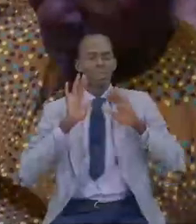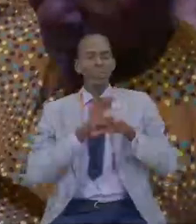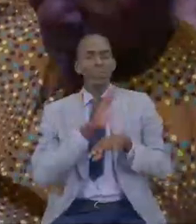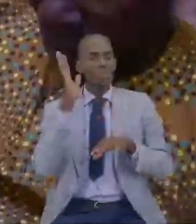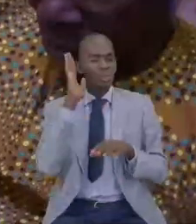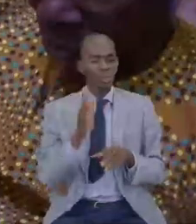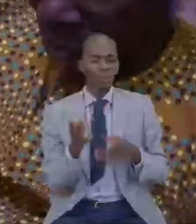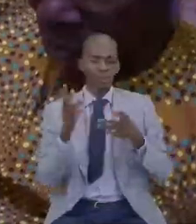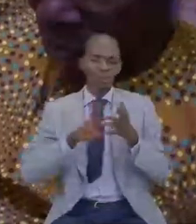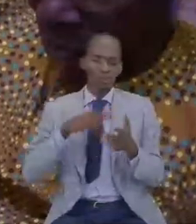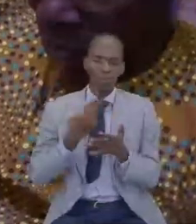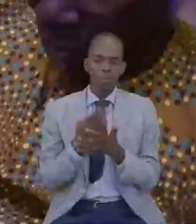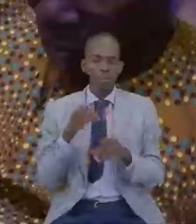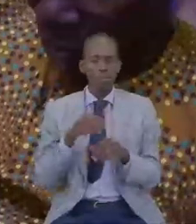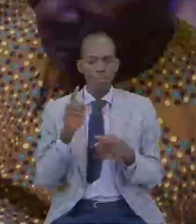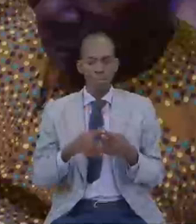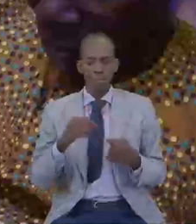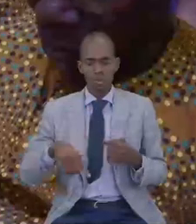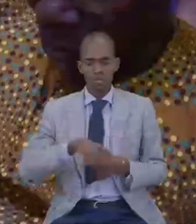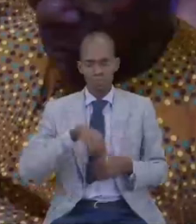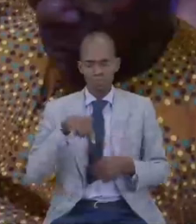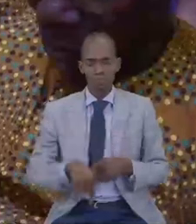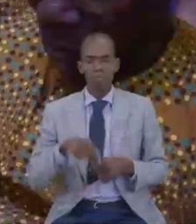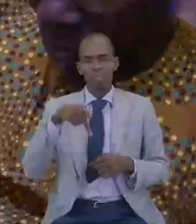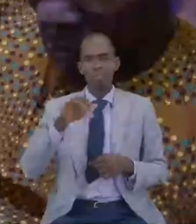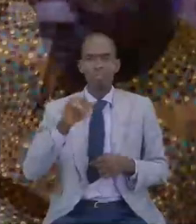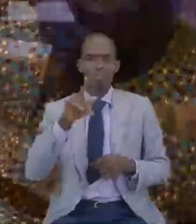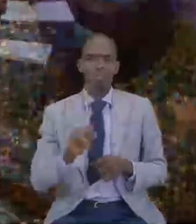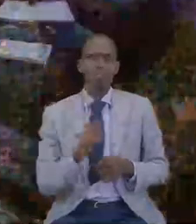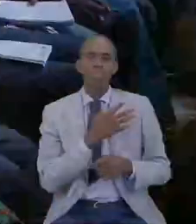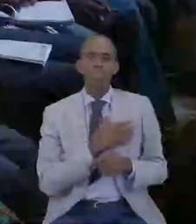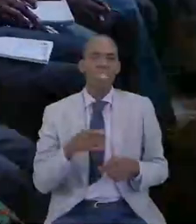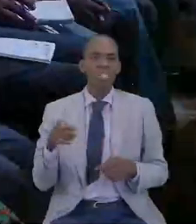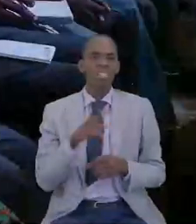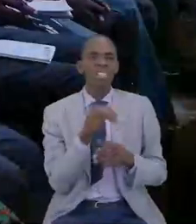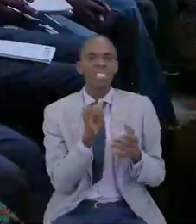Et celui qui remonte de la fosse se prend au filet.